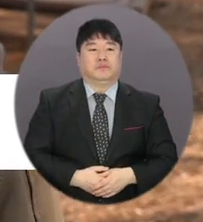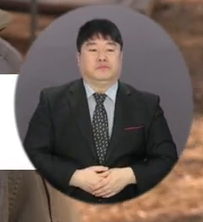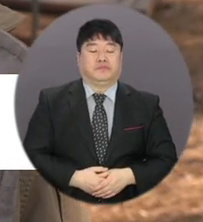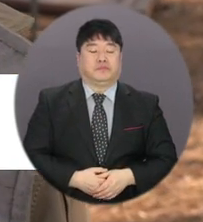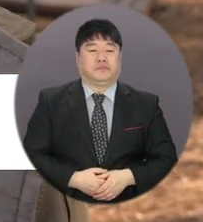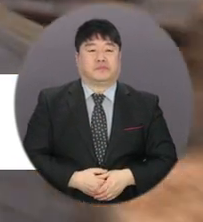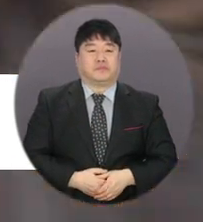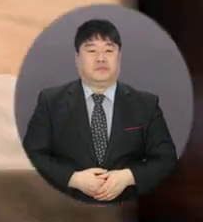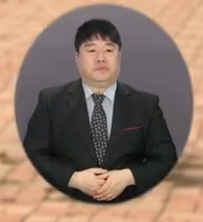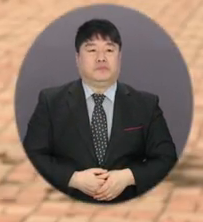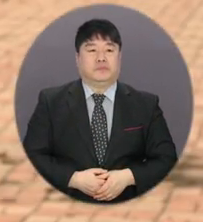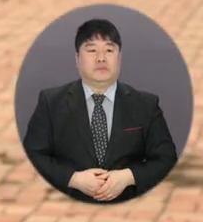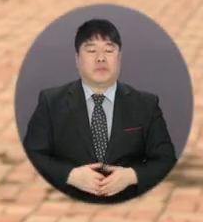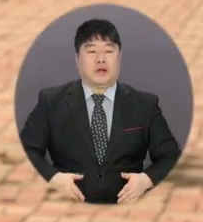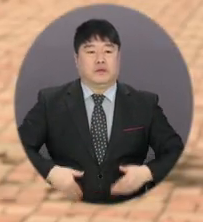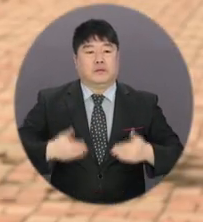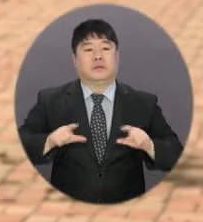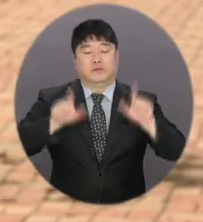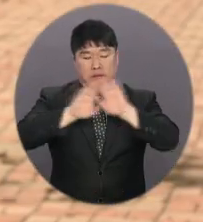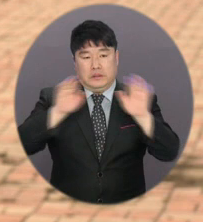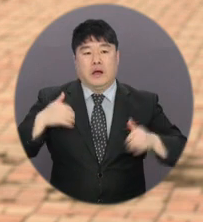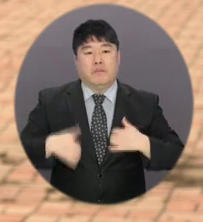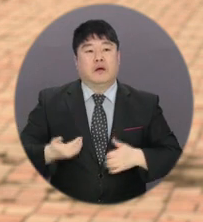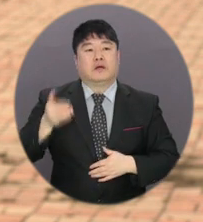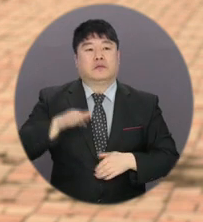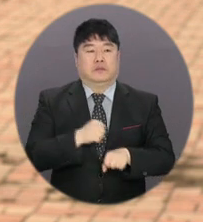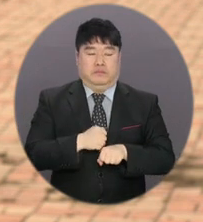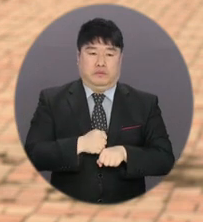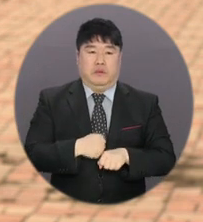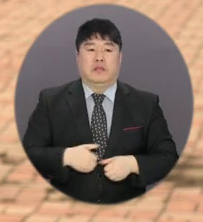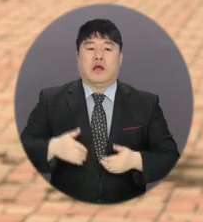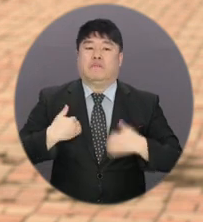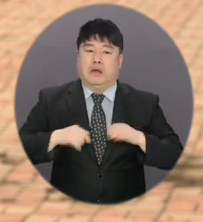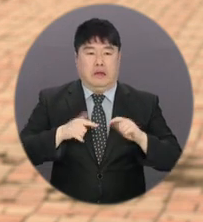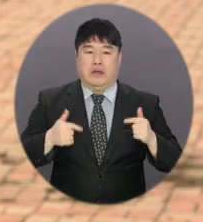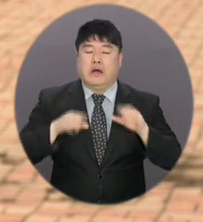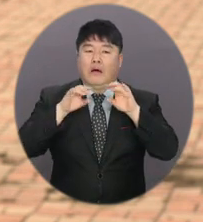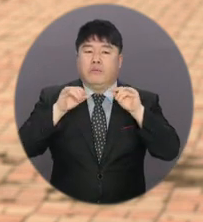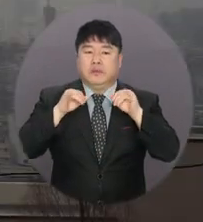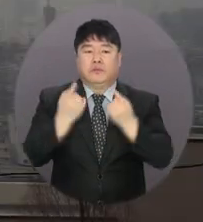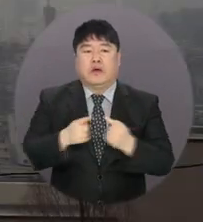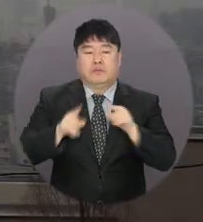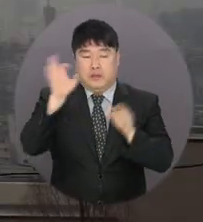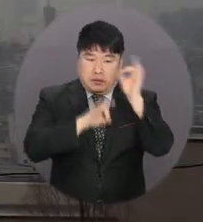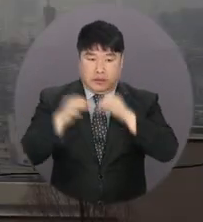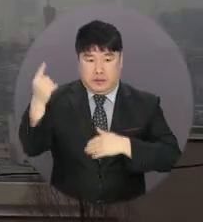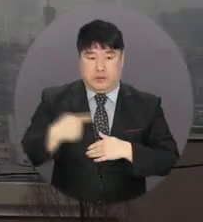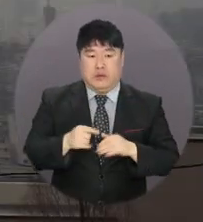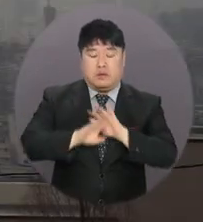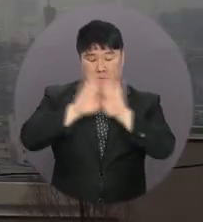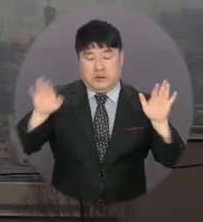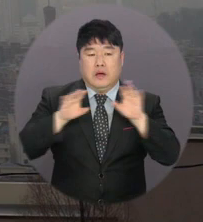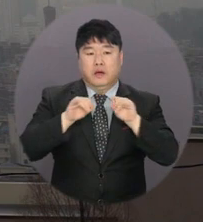오셨네처럼 설레이고. 포근해진 날씨는 반갑지만 불청객 미세먼지도 함께 찾아왔습니다. 낮 한때